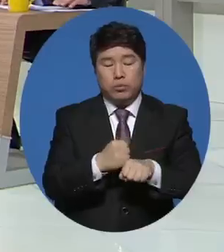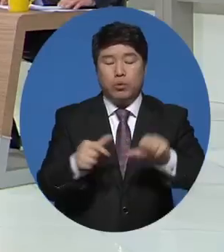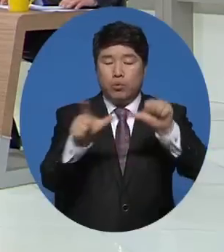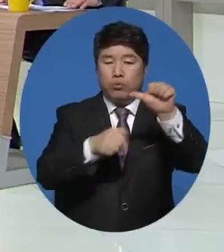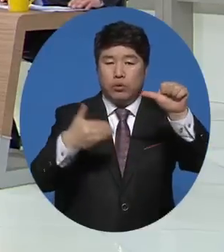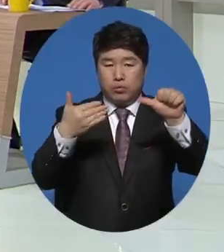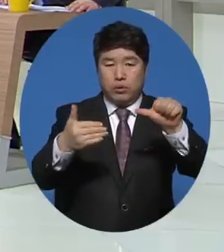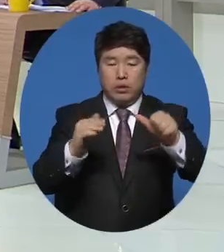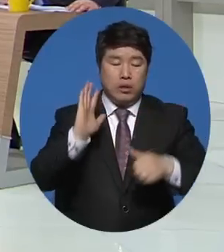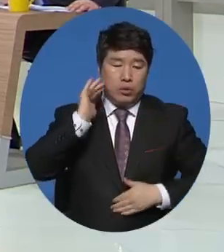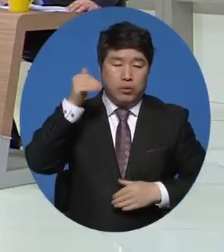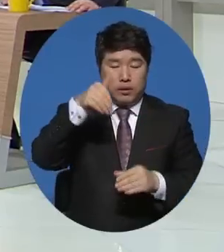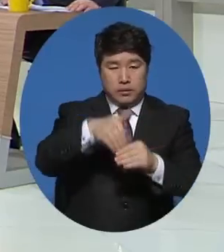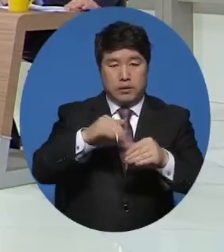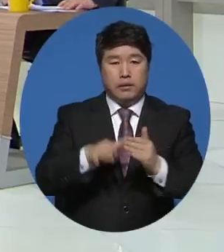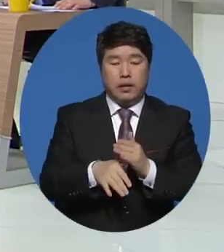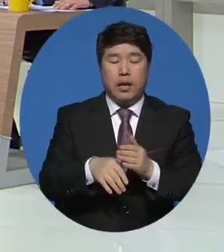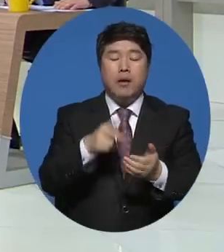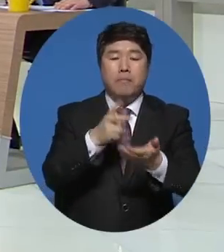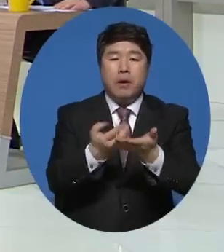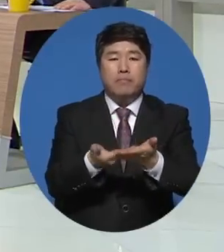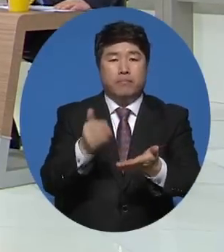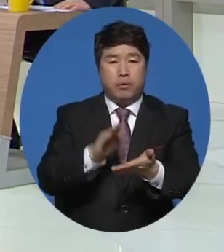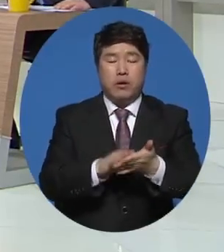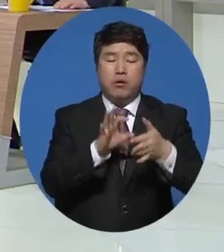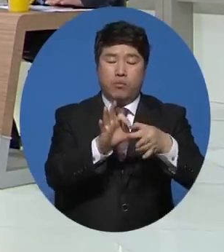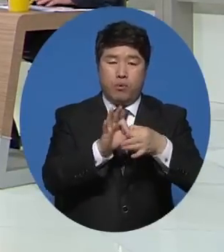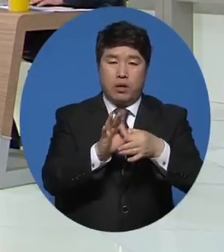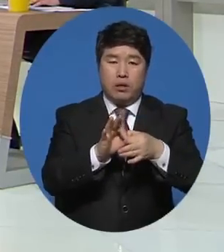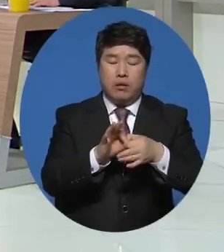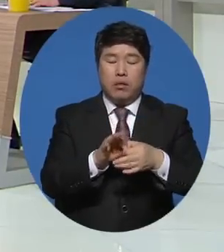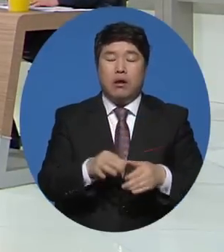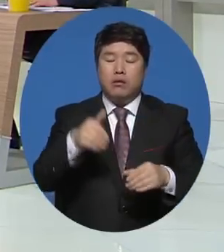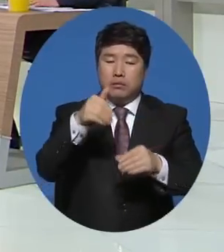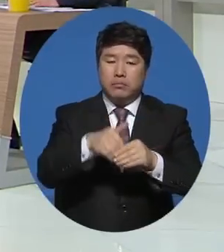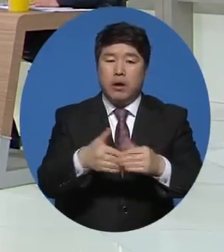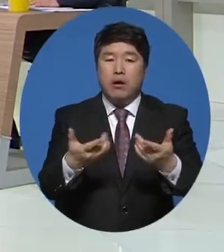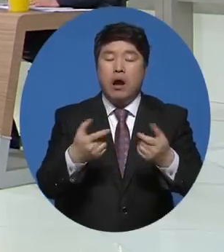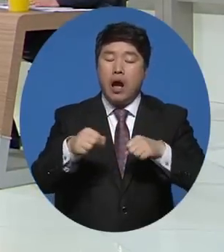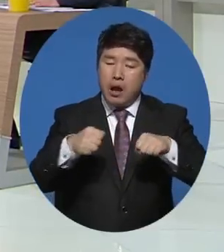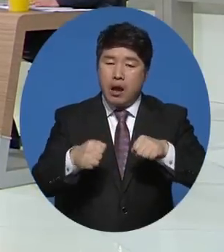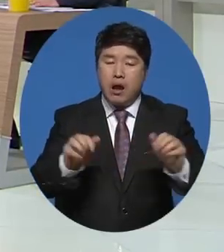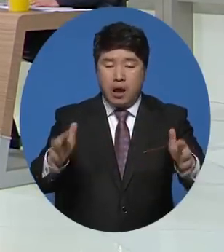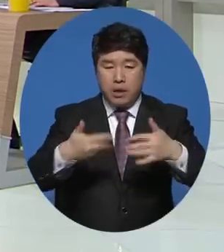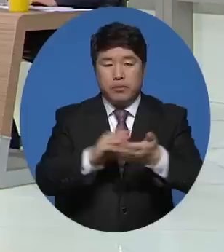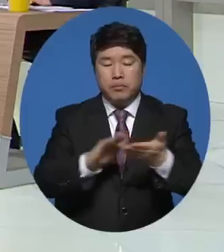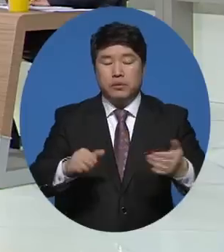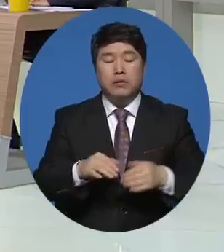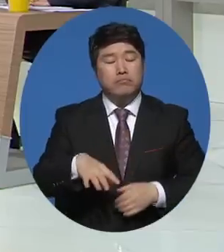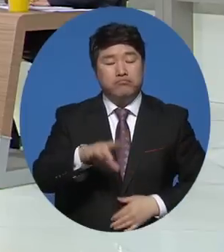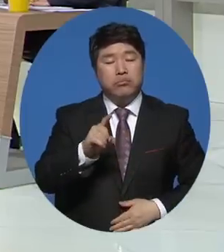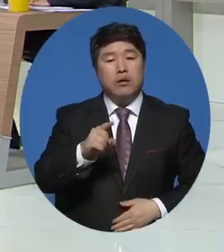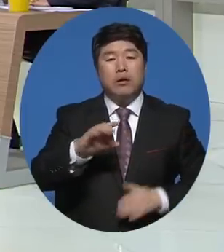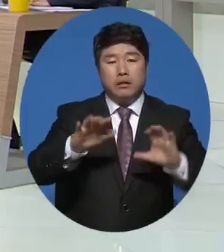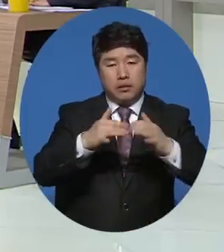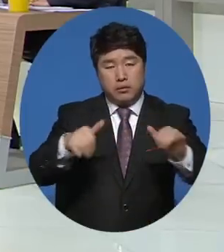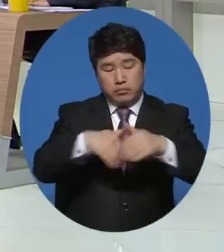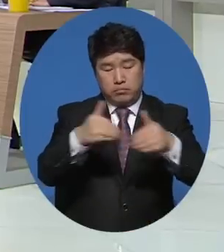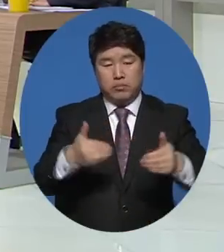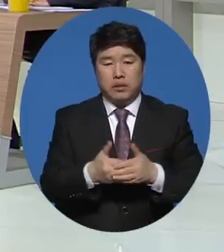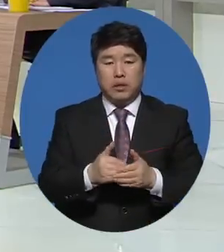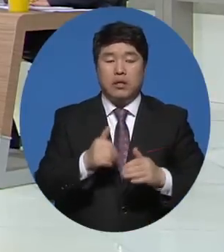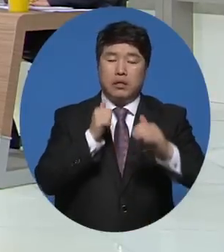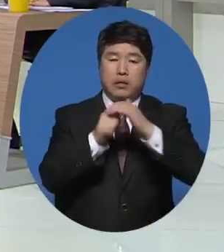선거 때 개헌 관련 국민 투표를 같이 실시하자 이런데 합의를 했습니다 이제 물론 국민의당 대표께서 공개적인